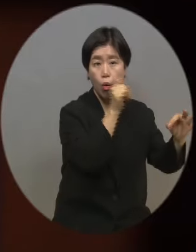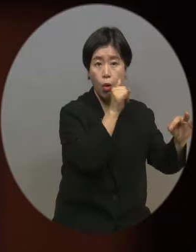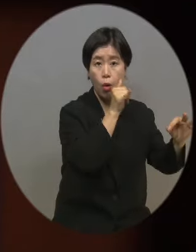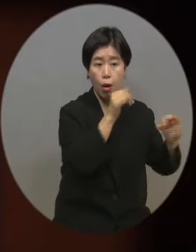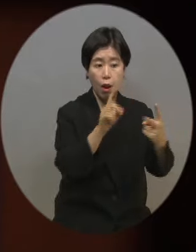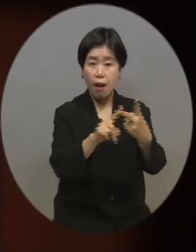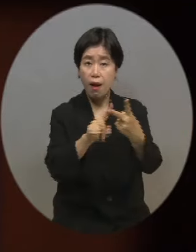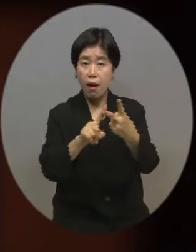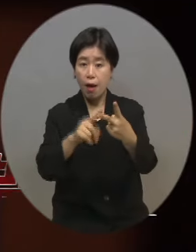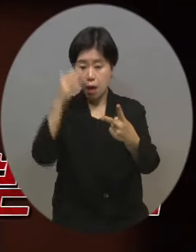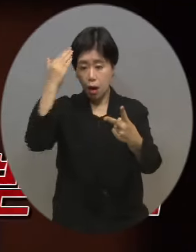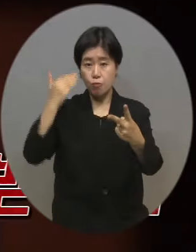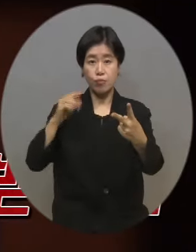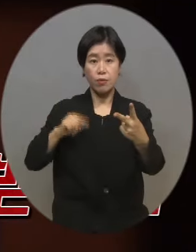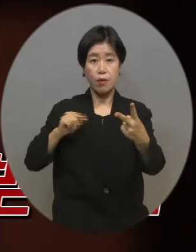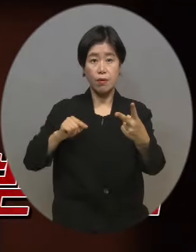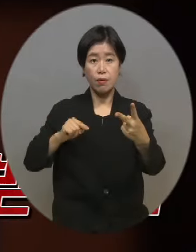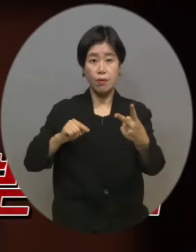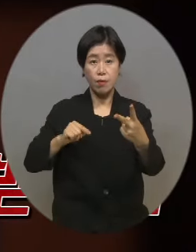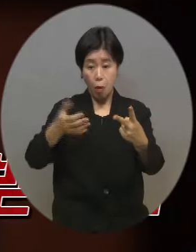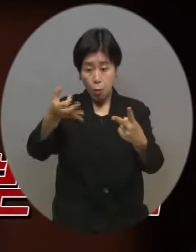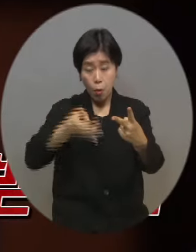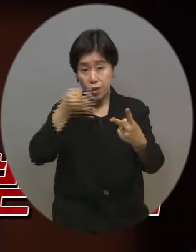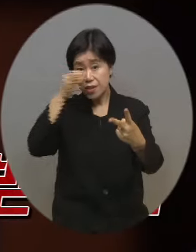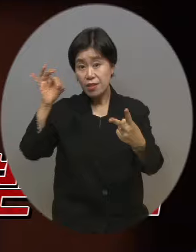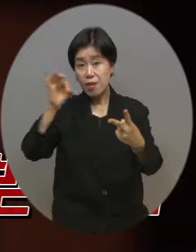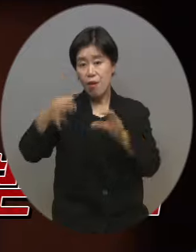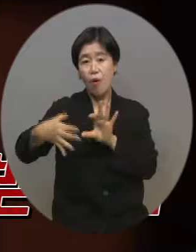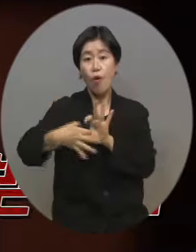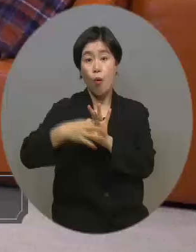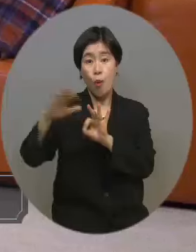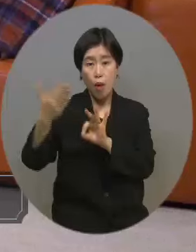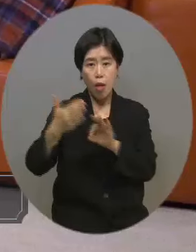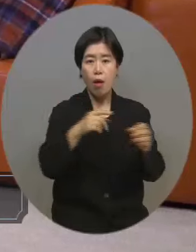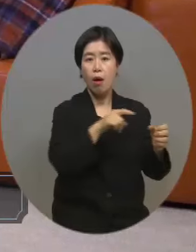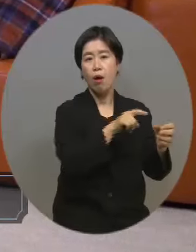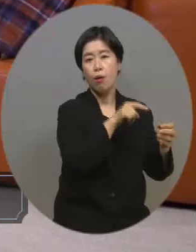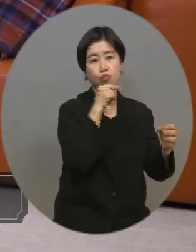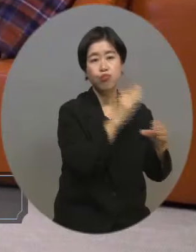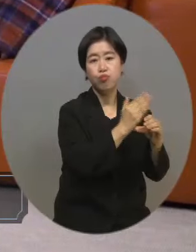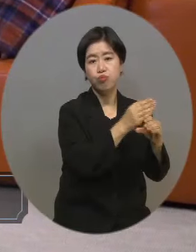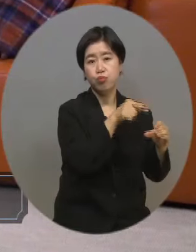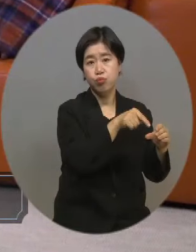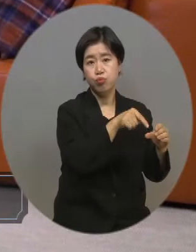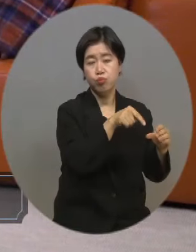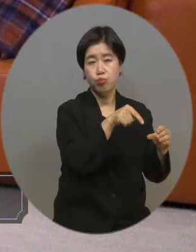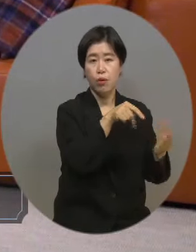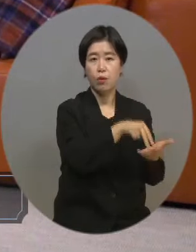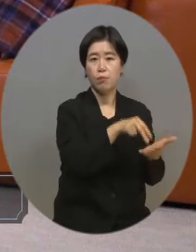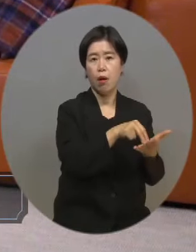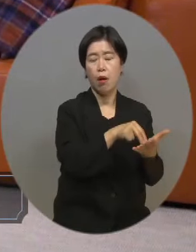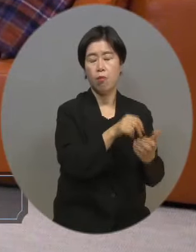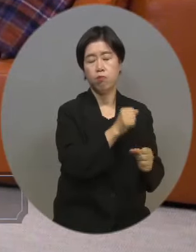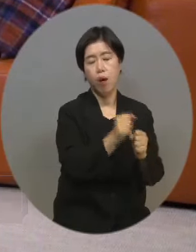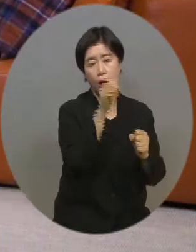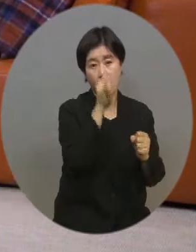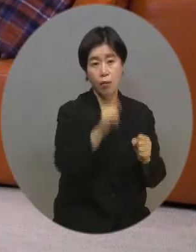거는 북한한테 절반이 떨어져 나갔다는 그런 의미가 되죠. 북한은 큐바를 못 도와주잖아요. 돈이 없으니까.